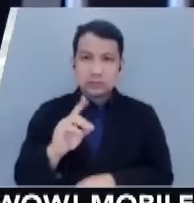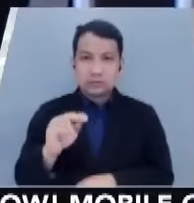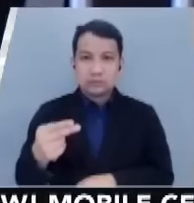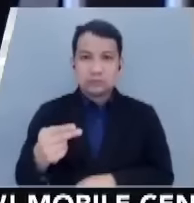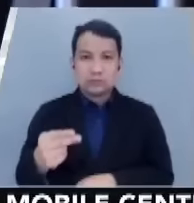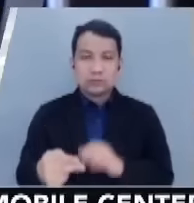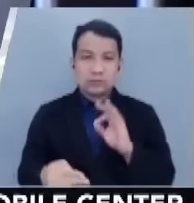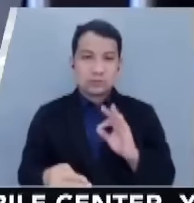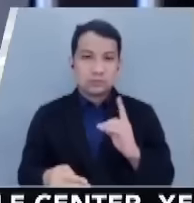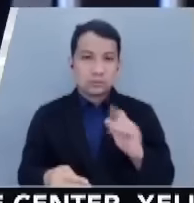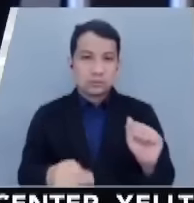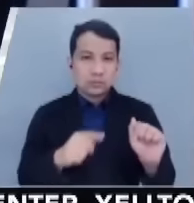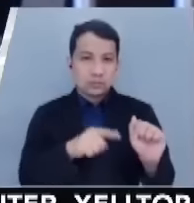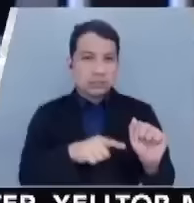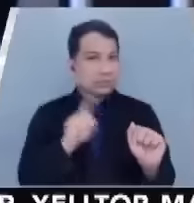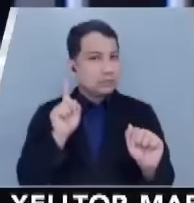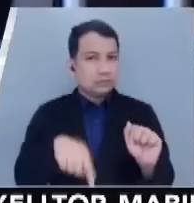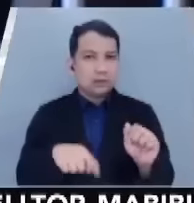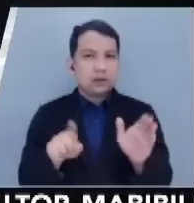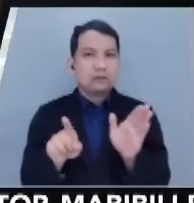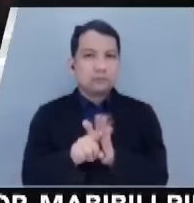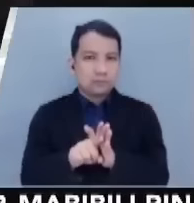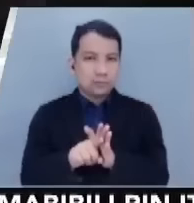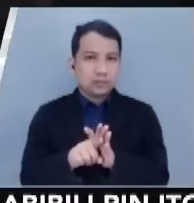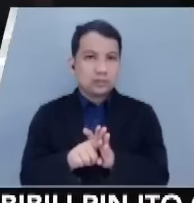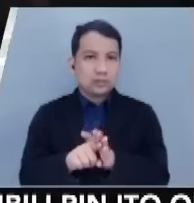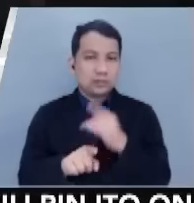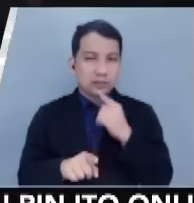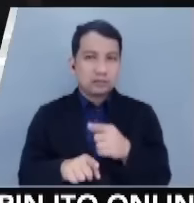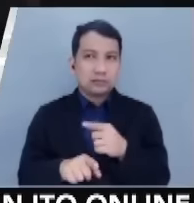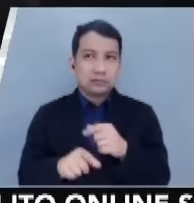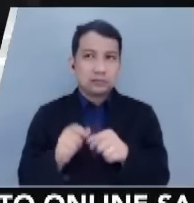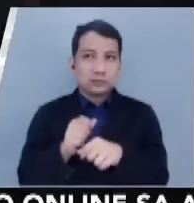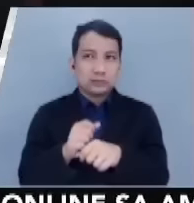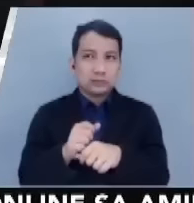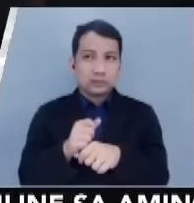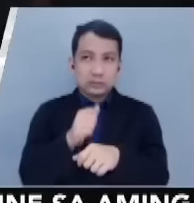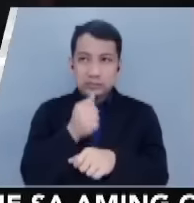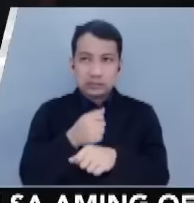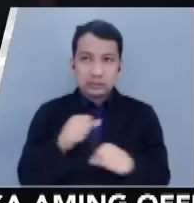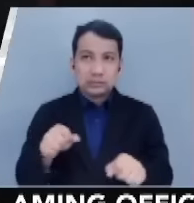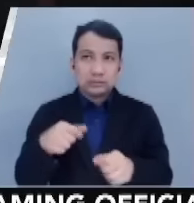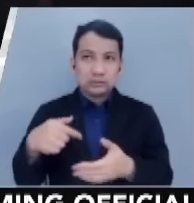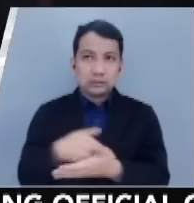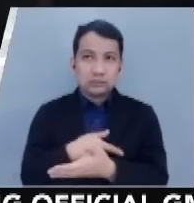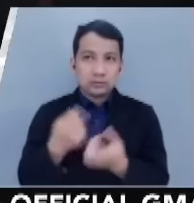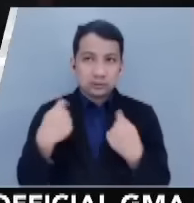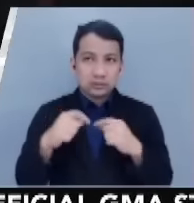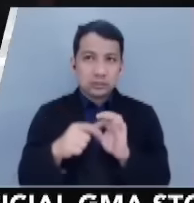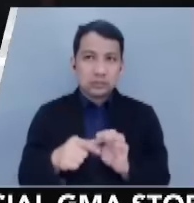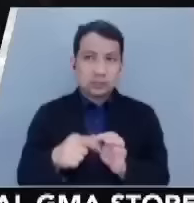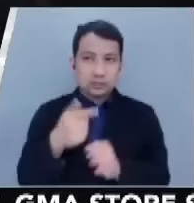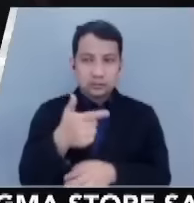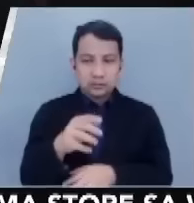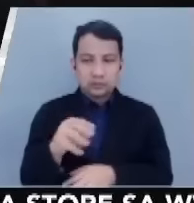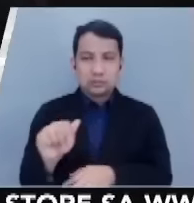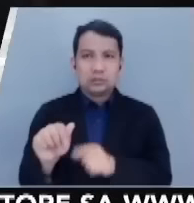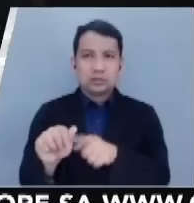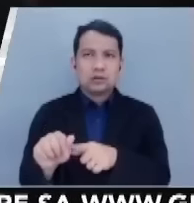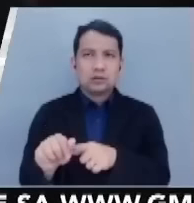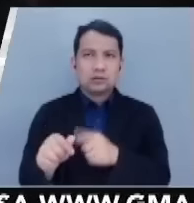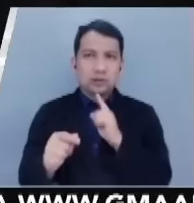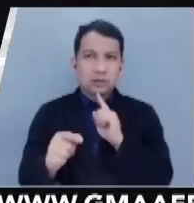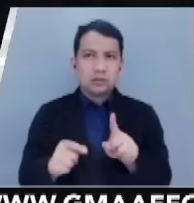nagsabing bawal at hindi ligtas gumamit ng gluta drip. Sinusubukan pa ng GMA Integrated News na makuha ang panig ni Mariel.